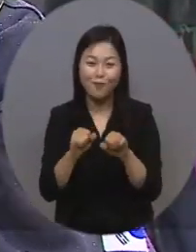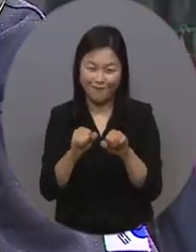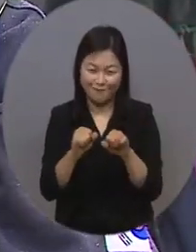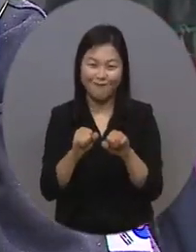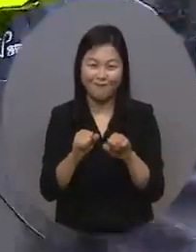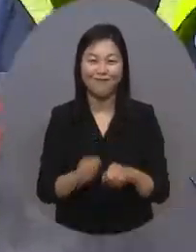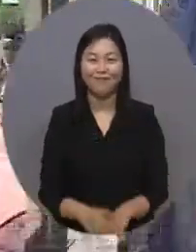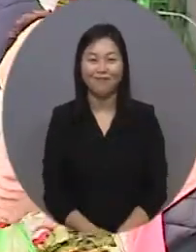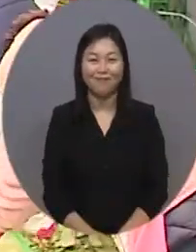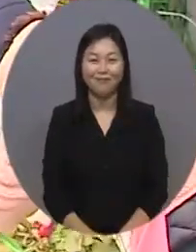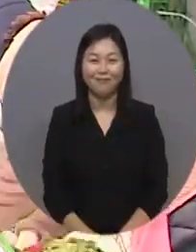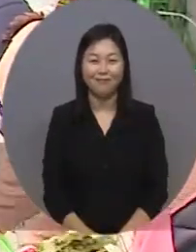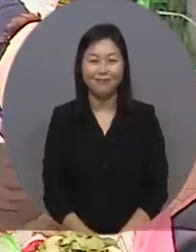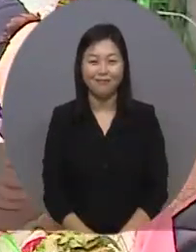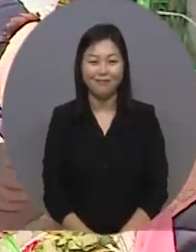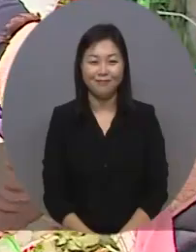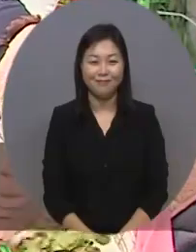같습니다.